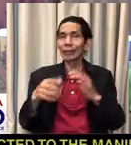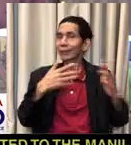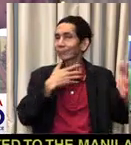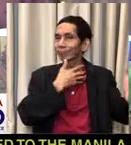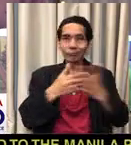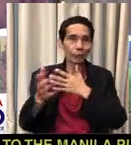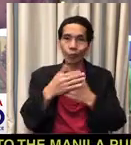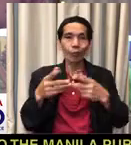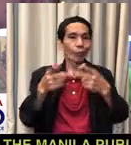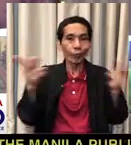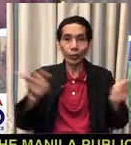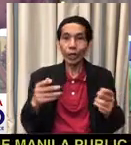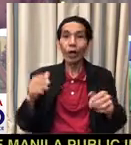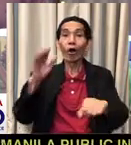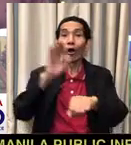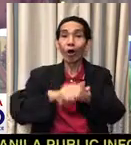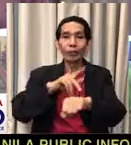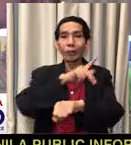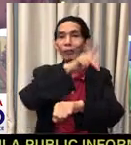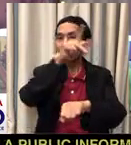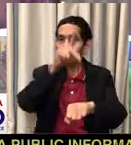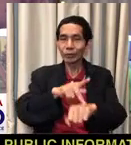Kahit nasaan ka pa sa Pilipinas,